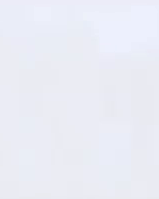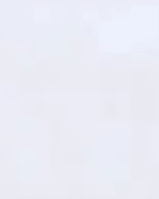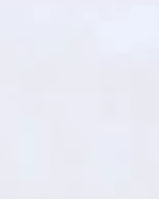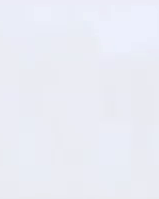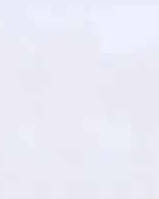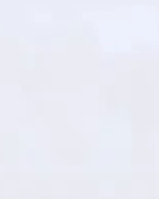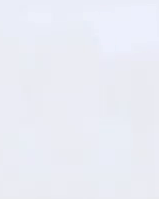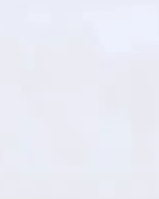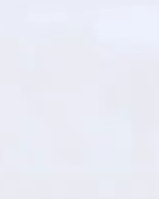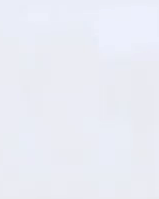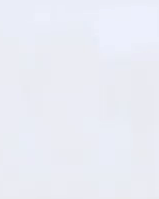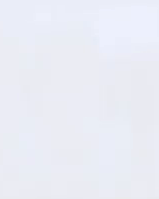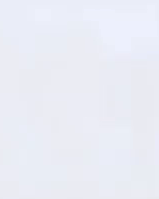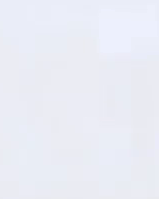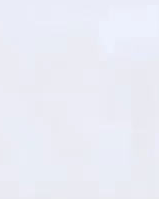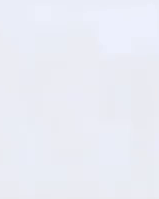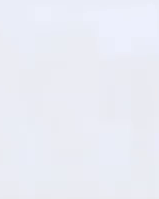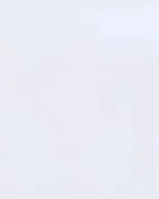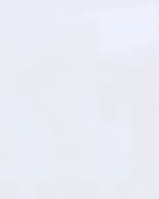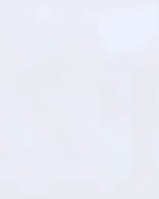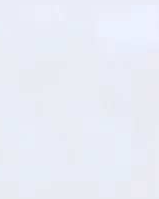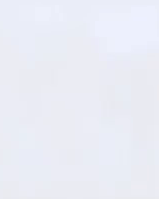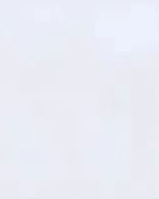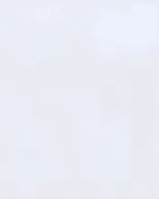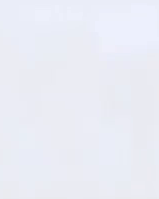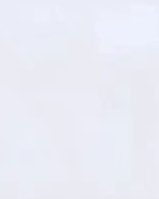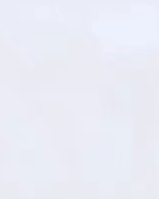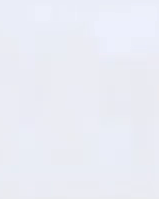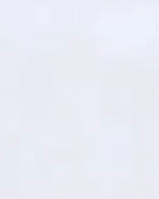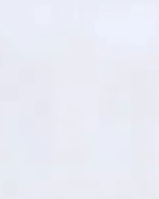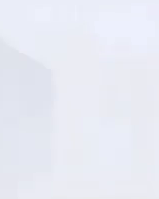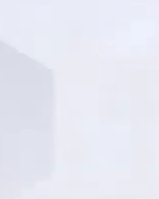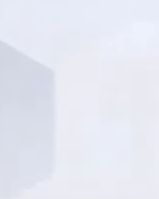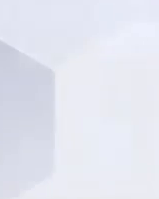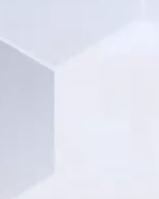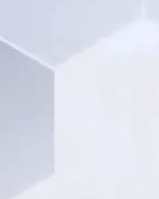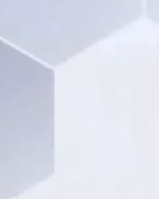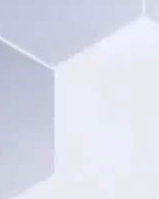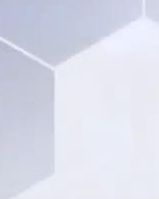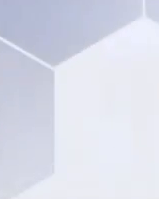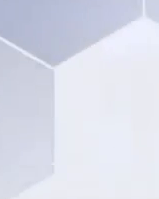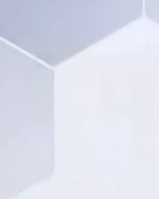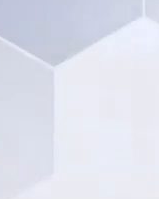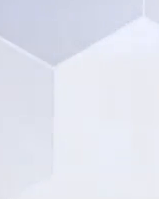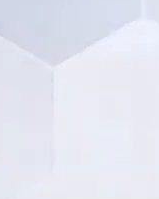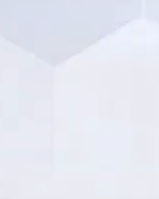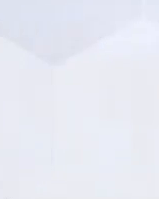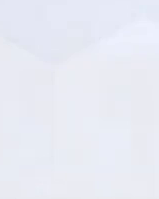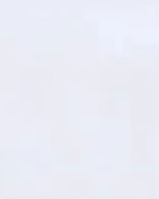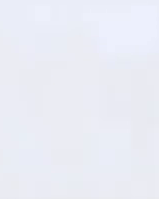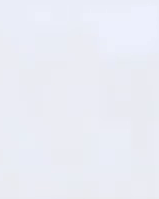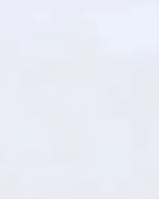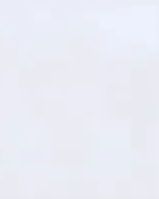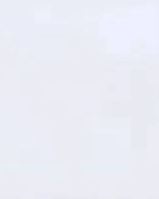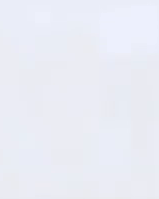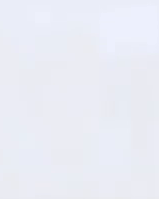ขอขอบคุณที่รับชมเกมช่อง 16นะครับถ้าไม่อยากพลาดการติดตามกด Subscribeและกดกระดิ่งไว้เลยนะครับเรายังมีเรื่องราวอื่นอยู่ที่น่าสนใจ